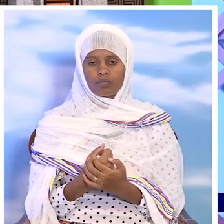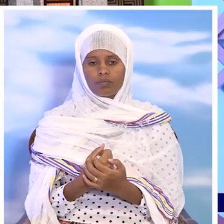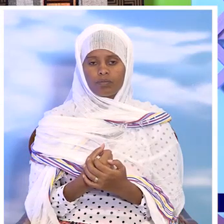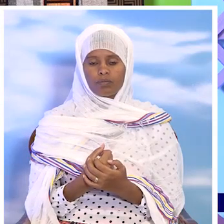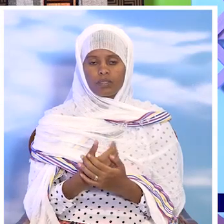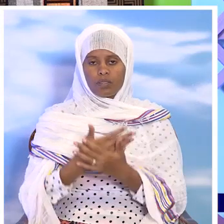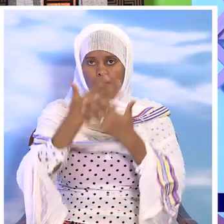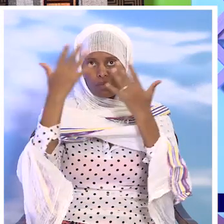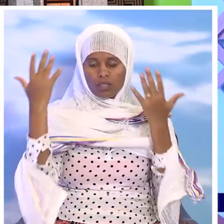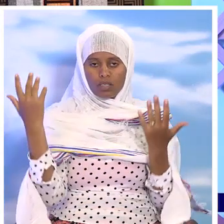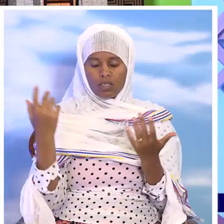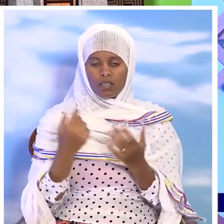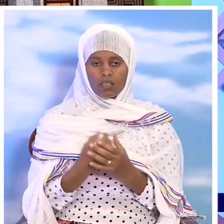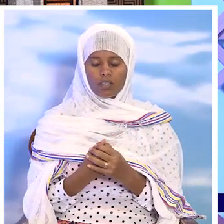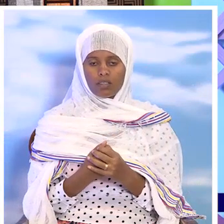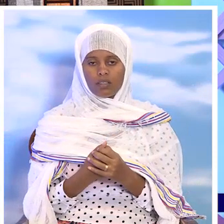ብርሃን ኣብይ ሰረቀሎሙ።